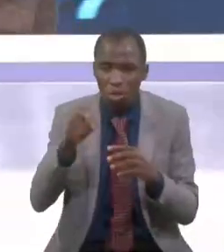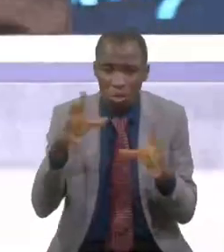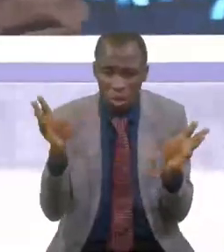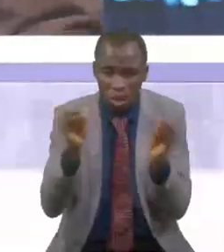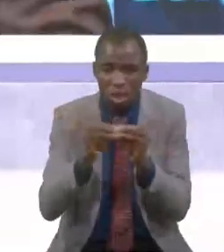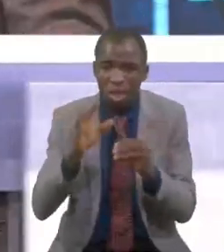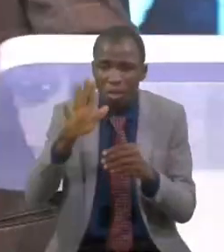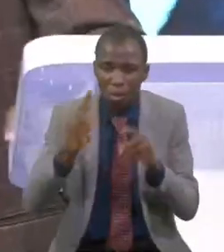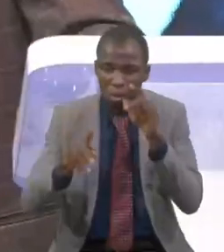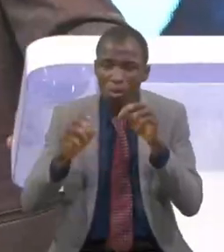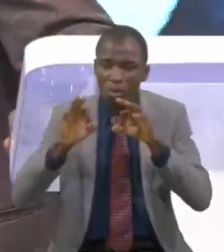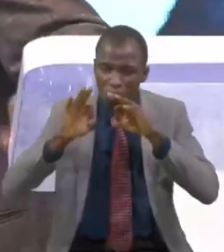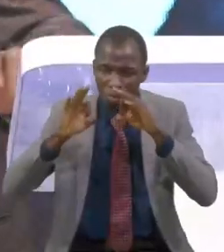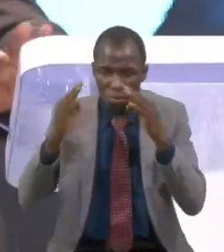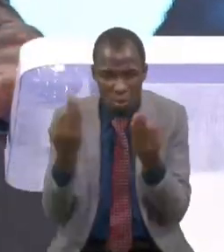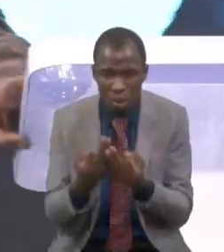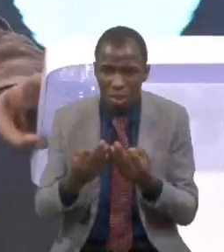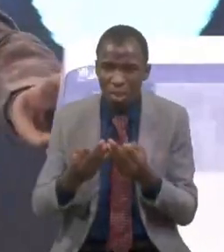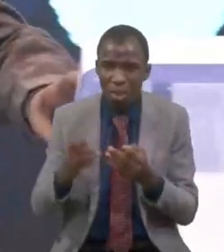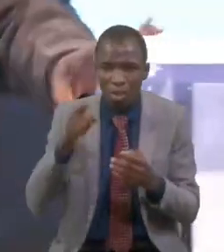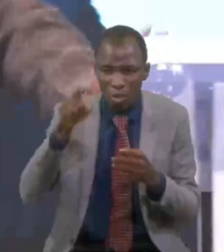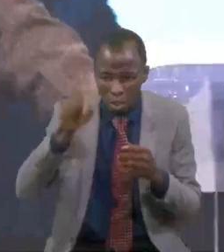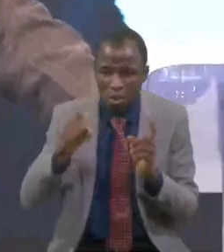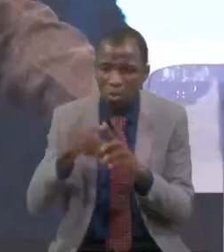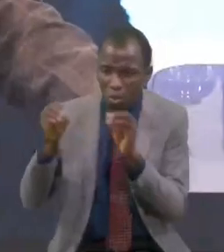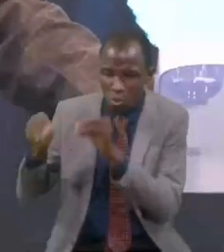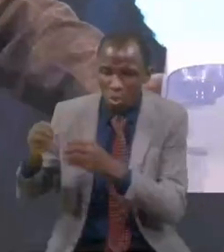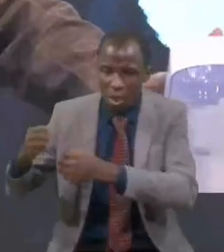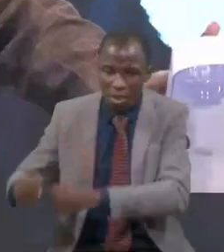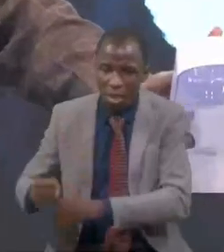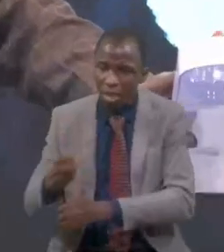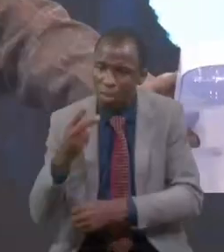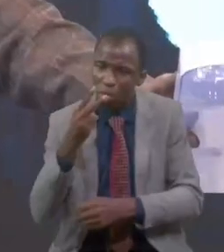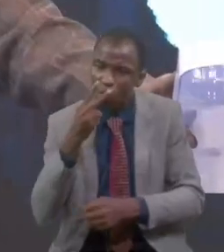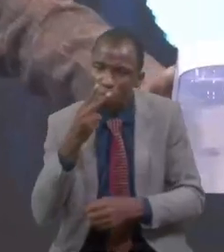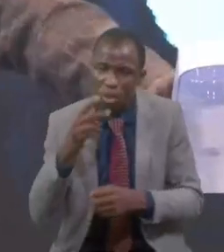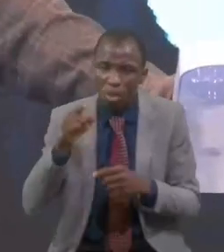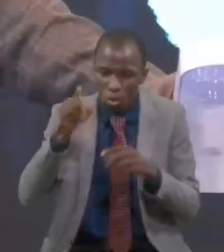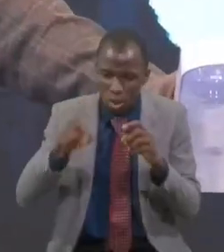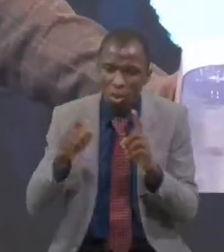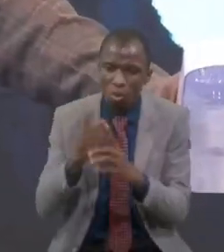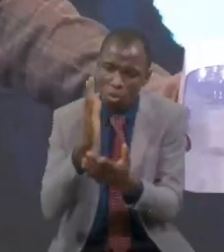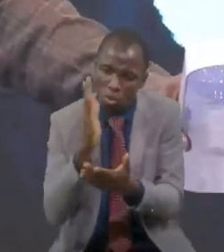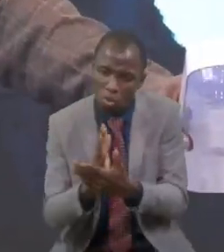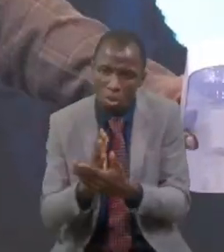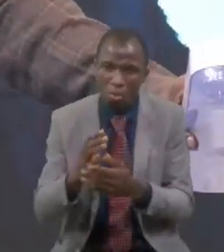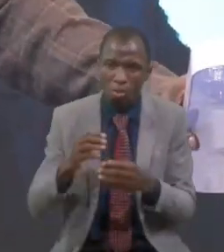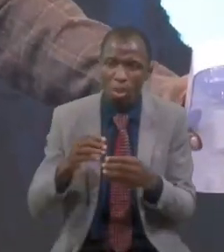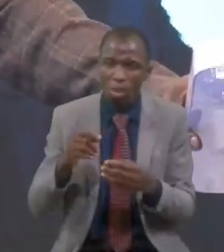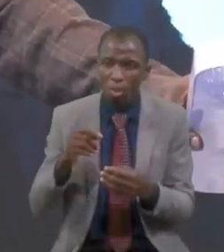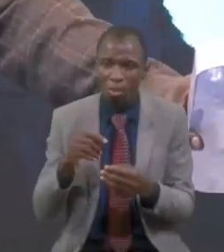votre famille pour leur parler que vous devez mettre de rejeter le tabagisme vous devez